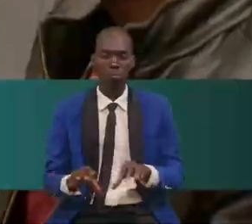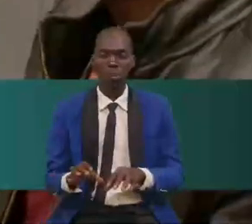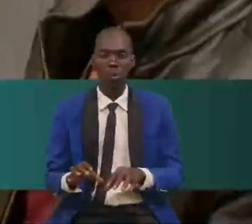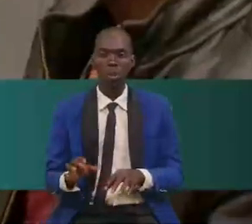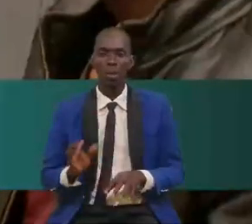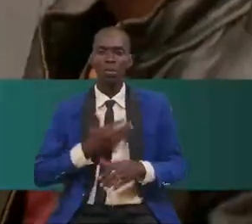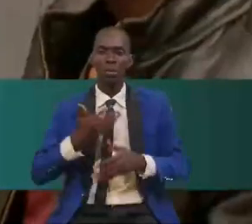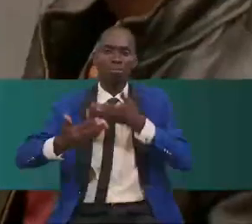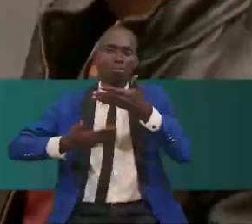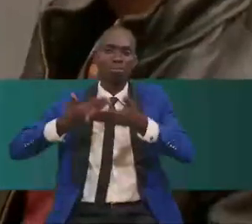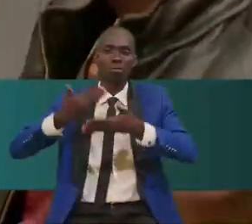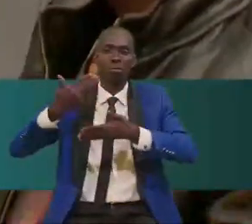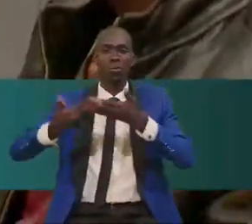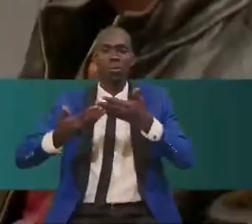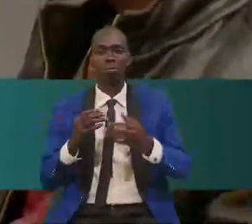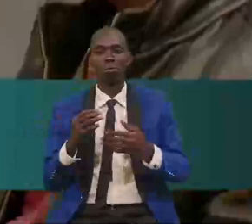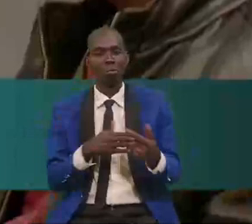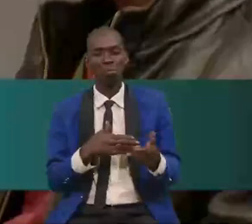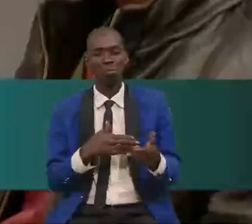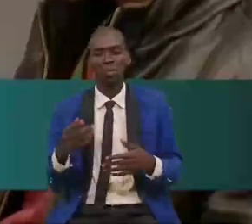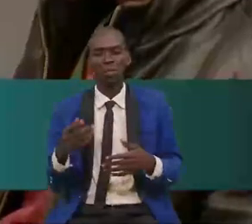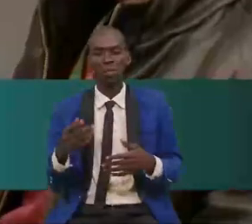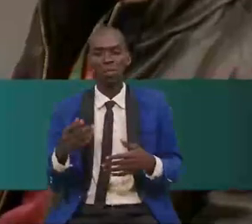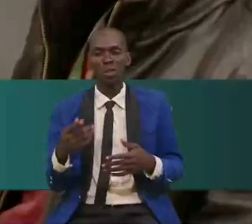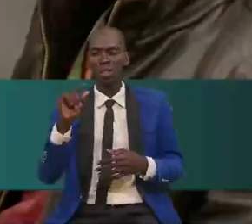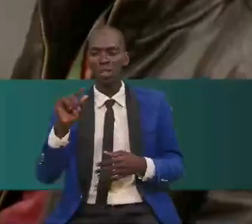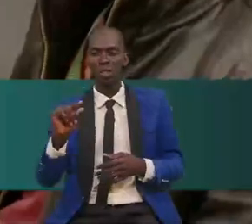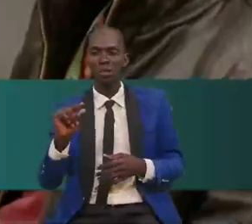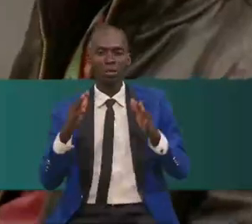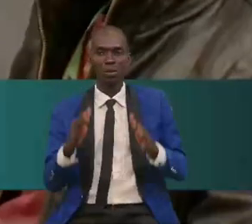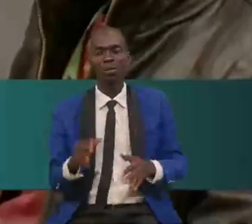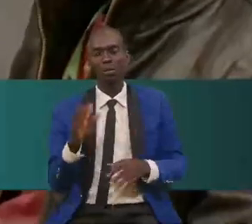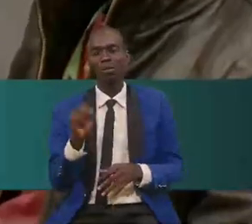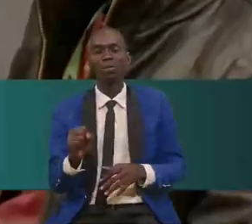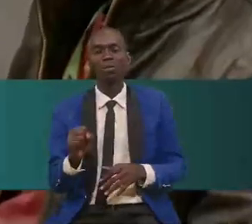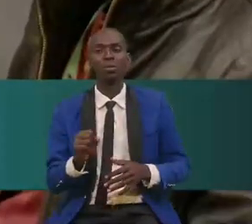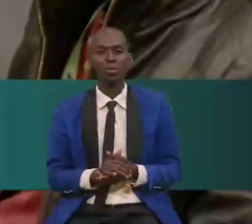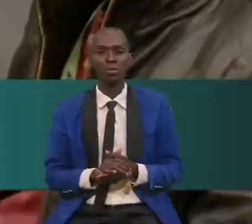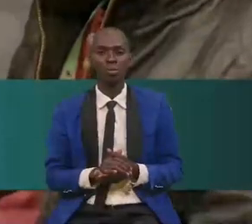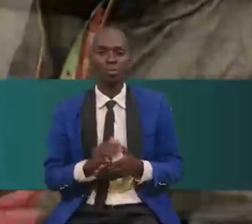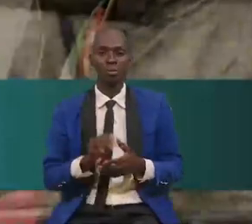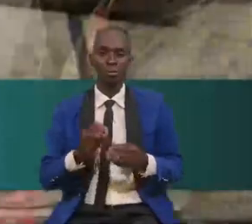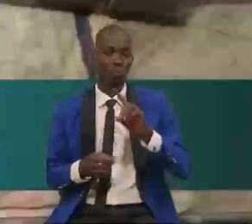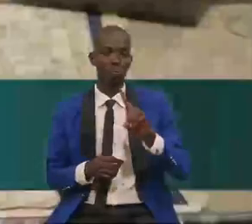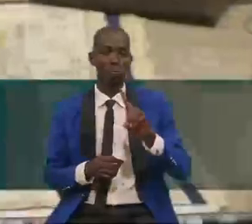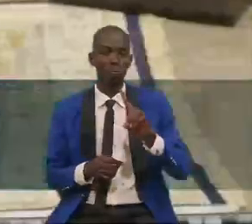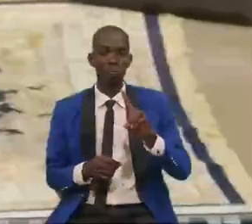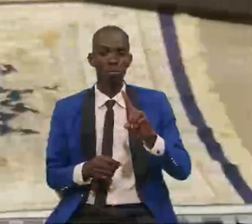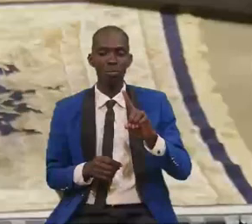son accomplissement, notre progrès malgré les petits adversaires. Premier élément, la